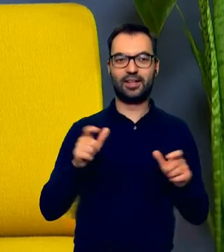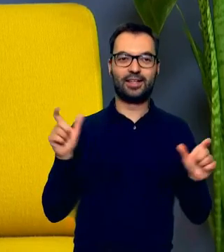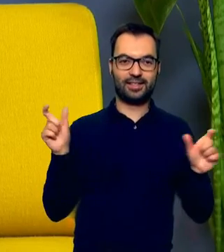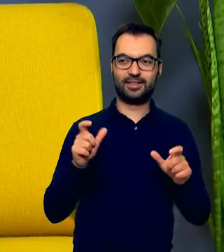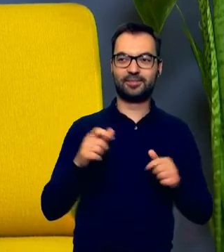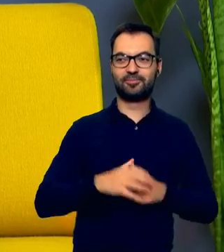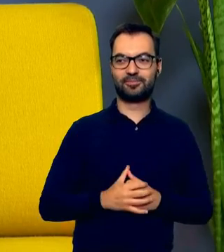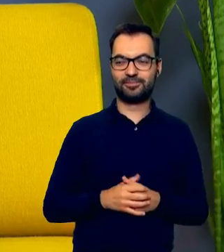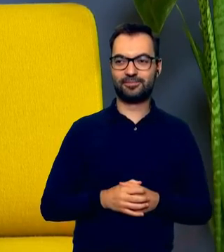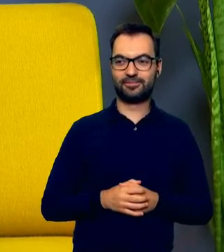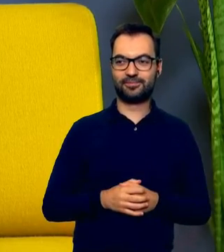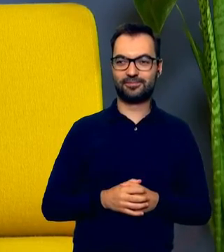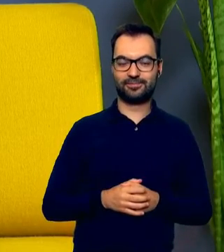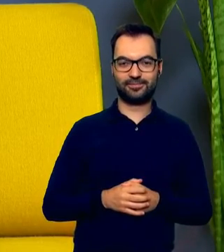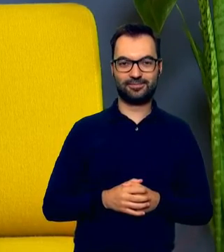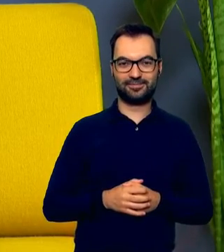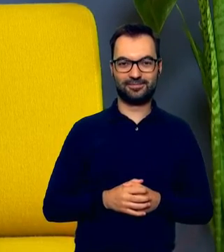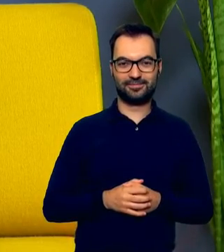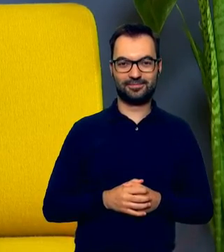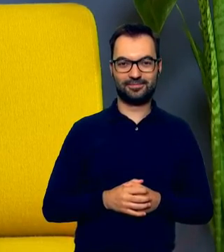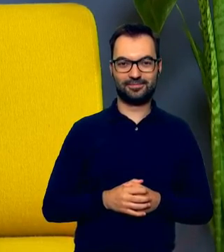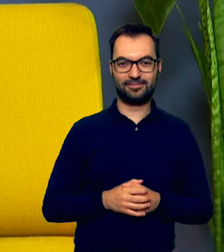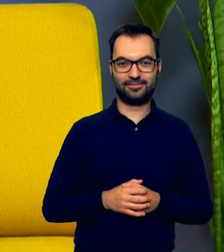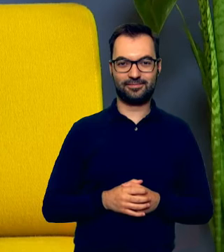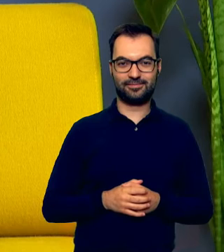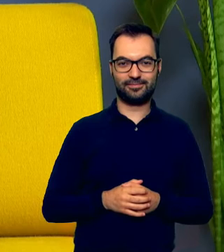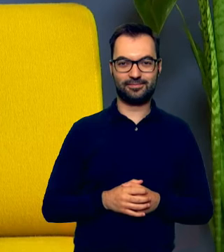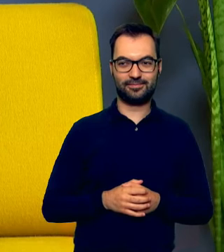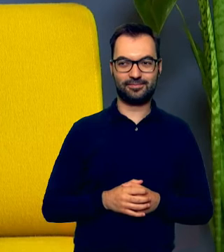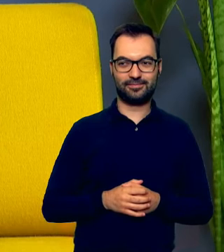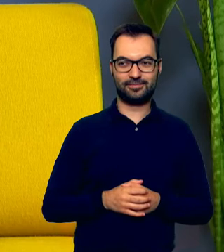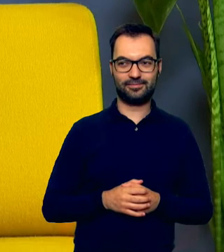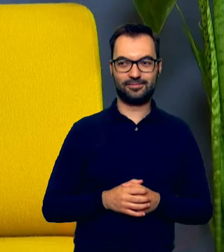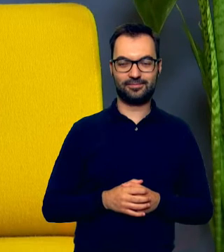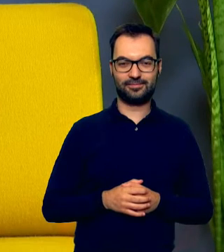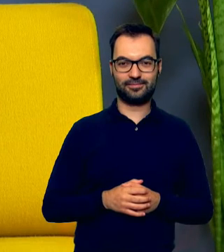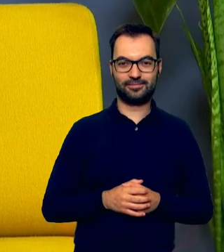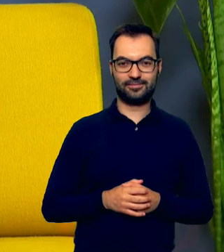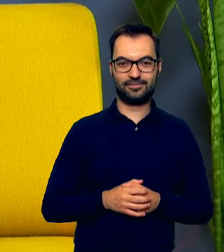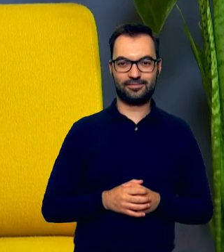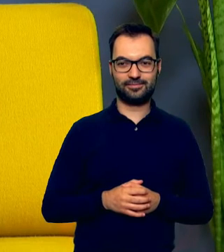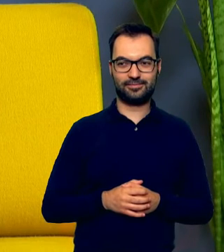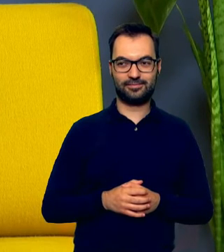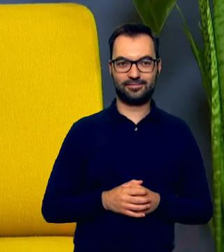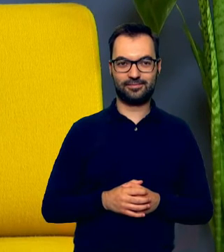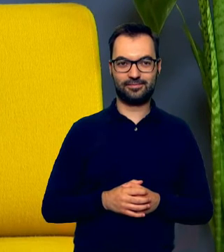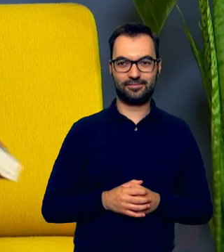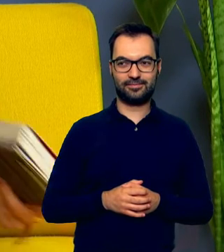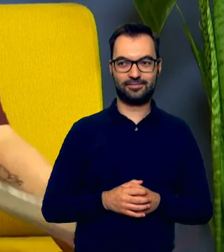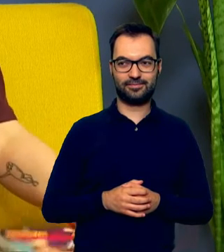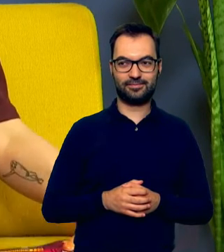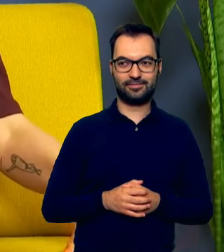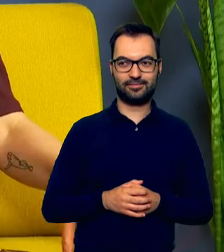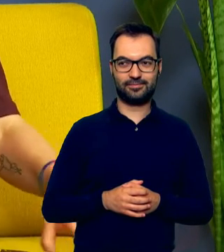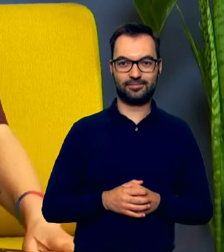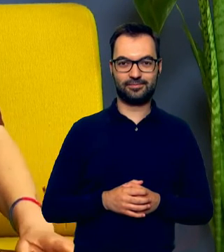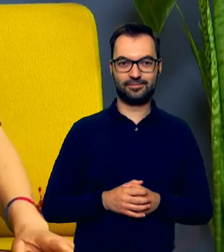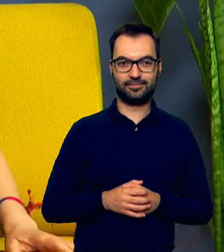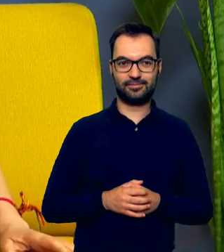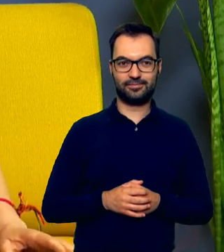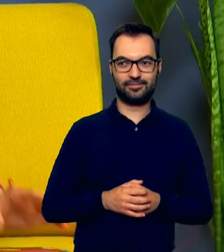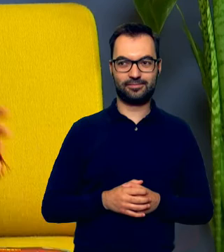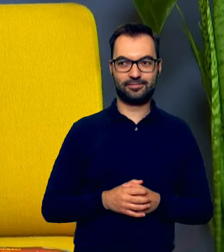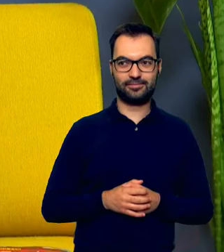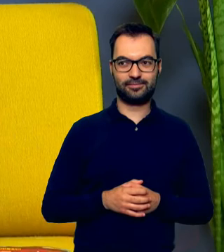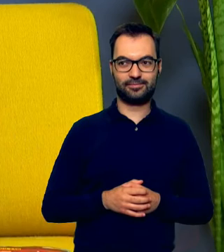klubu filmowego. Tak. Pa! Pa! A nas nie widać, tutaj widać możemy tylko, kurczę, wiesz. Nas widać tylko. Nie widać.